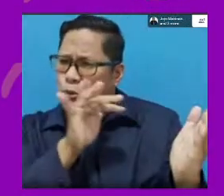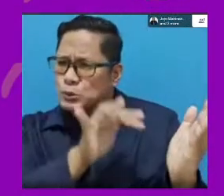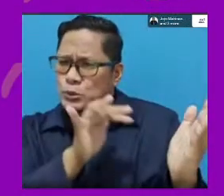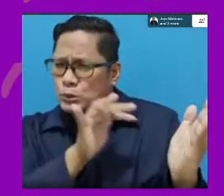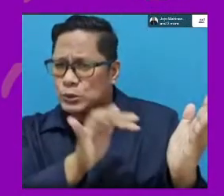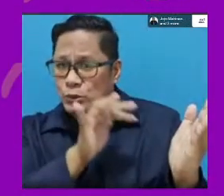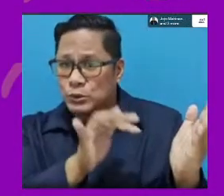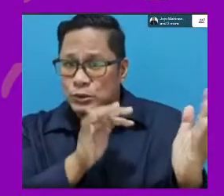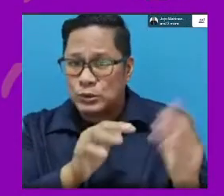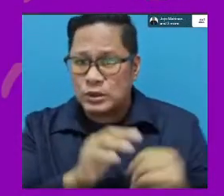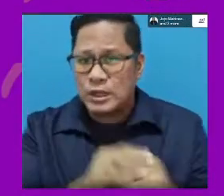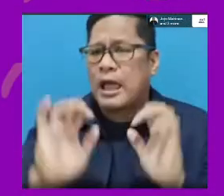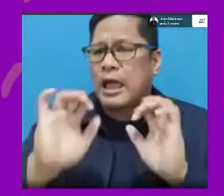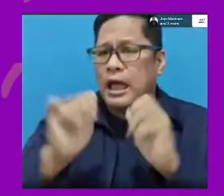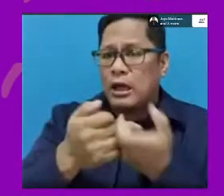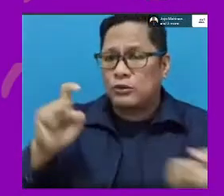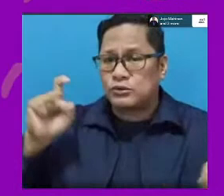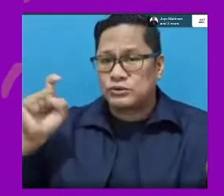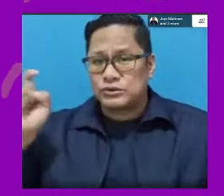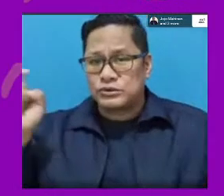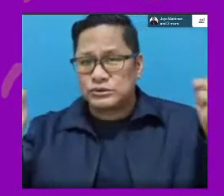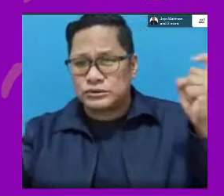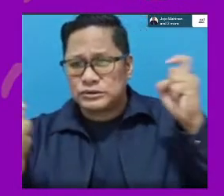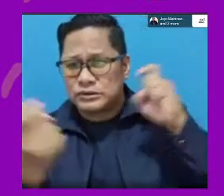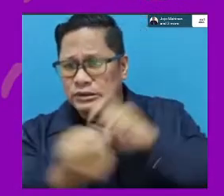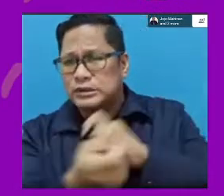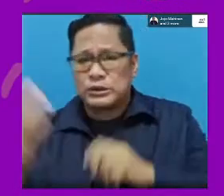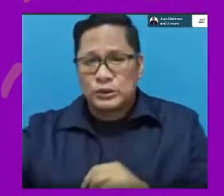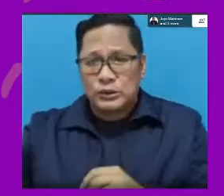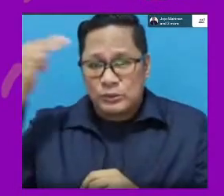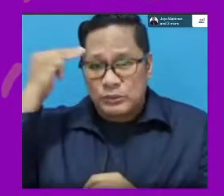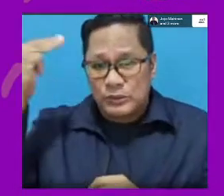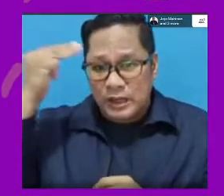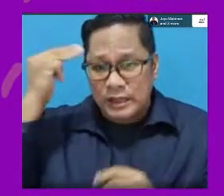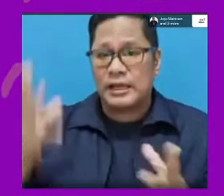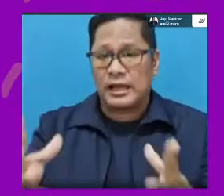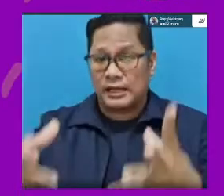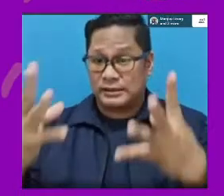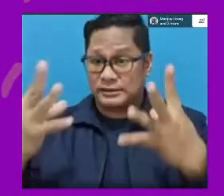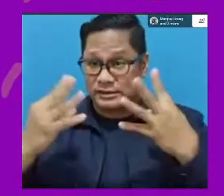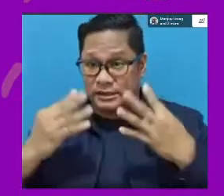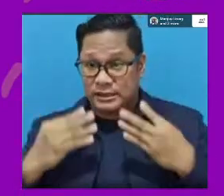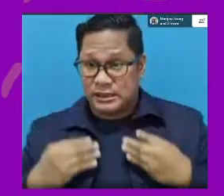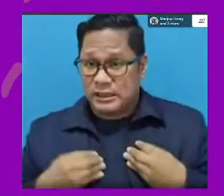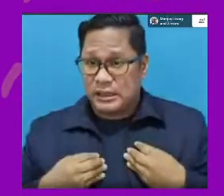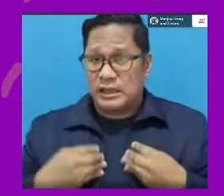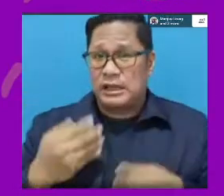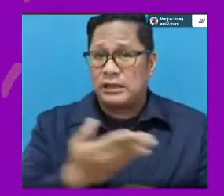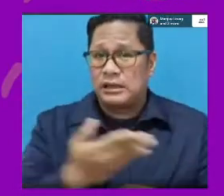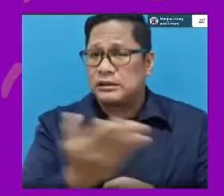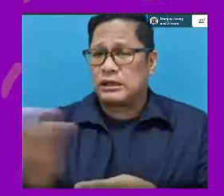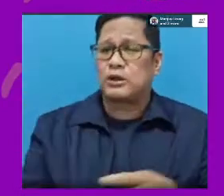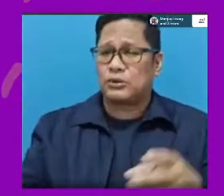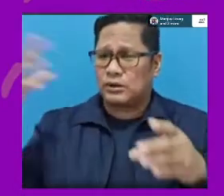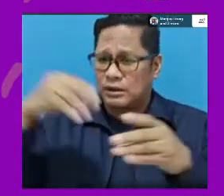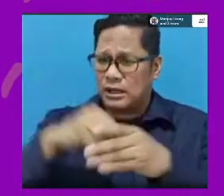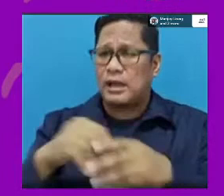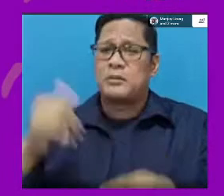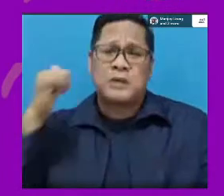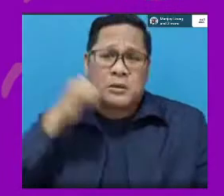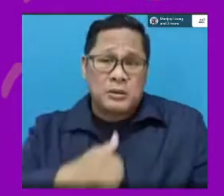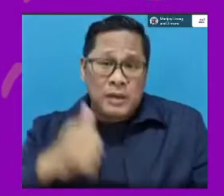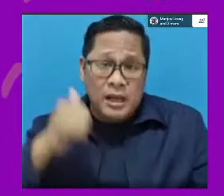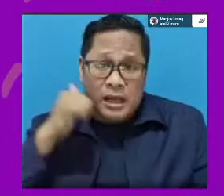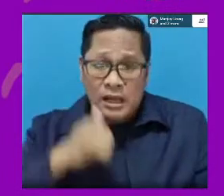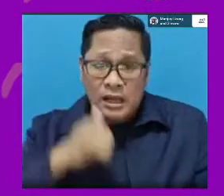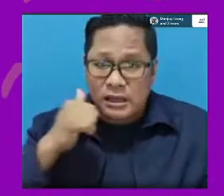nahubog inyong isipan at tanggapin kayo'y mga libangan? Mga babae, ito